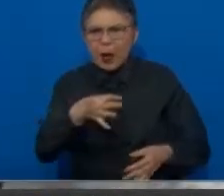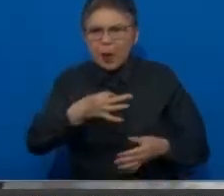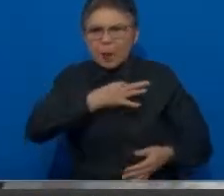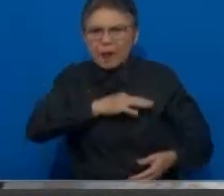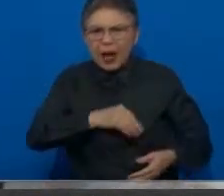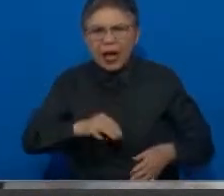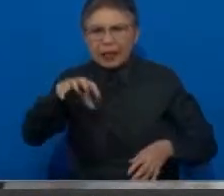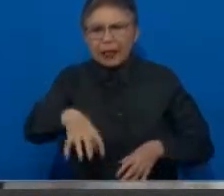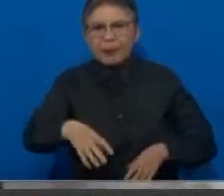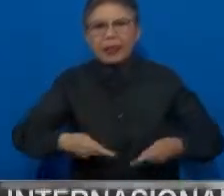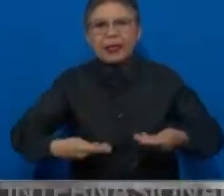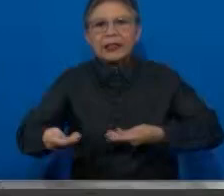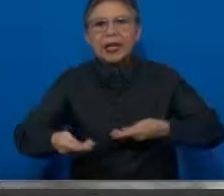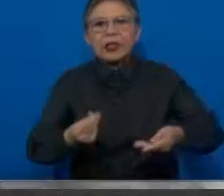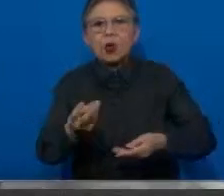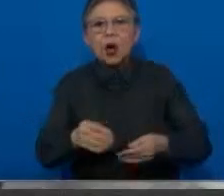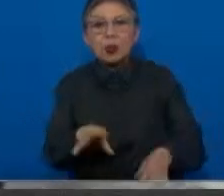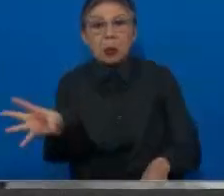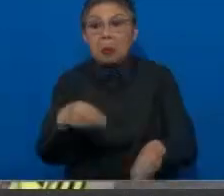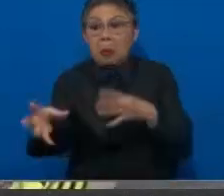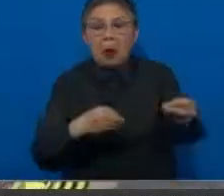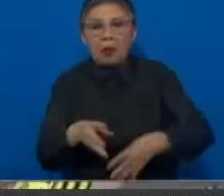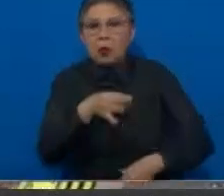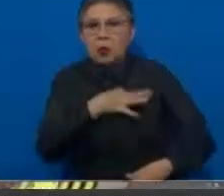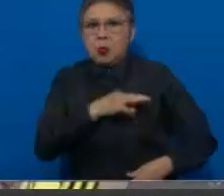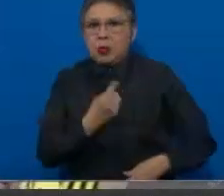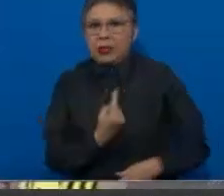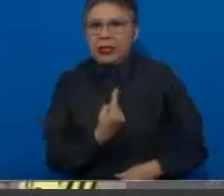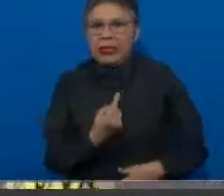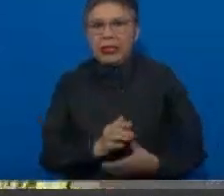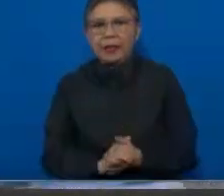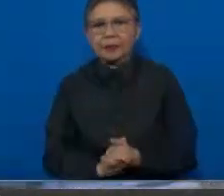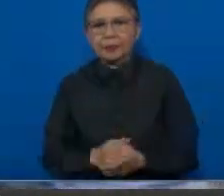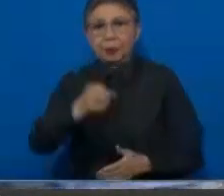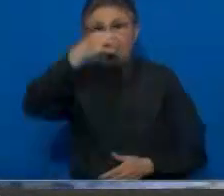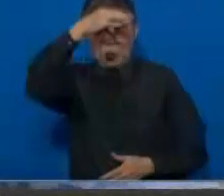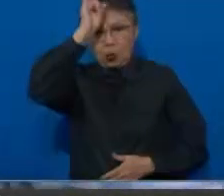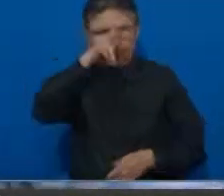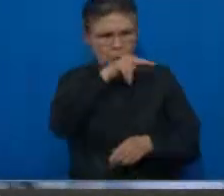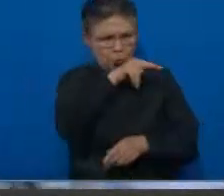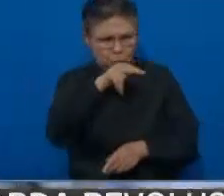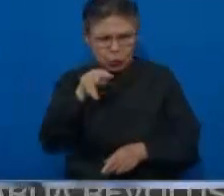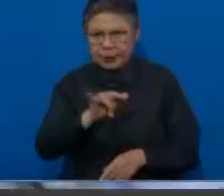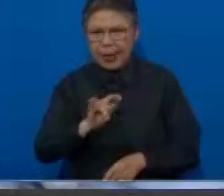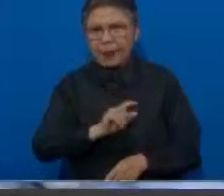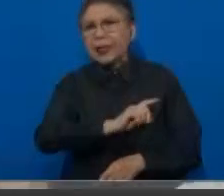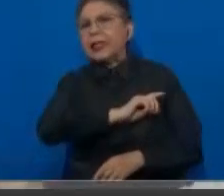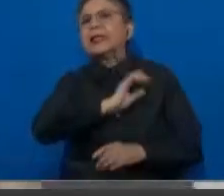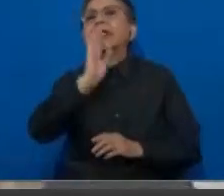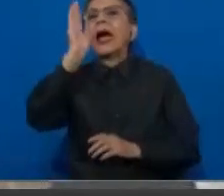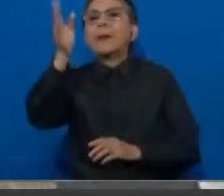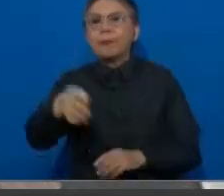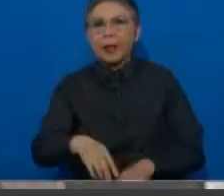tukar uang dengan mengeruk keuntungan sendiri. Petugas rencananya akan melakukan razia serupa sampai Lebaran